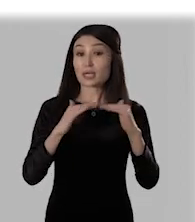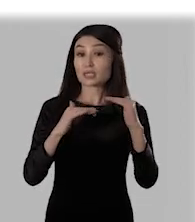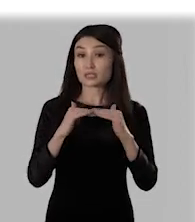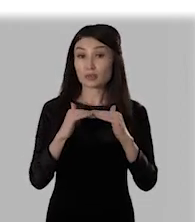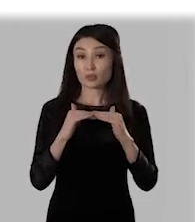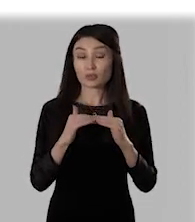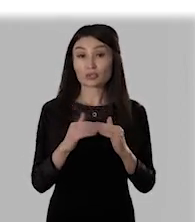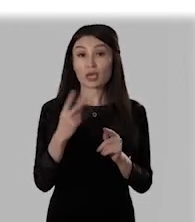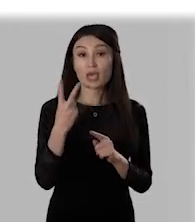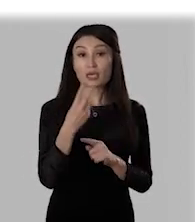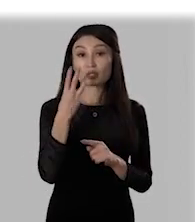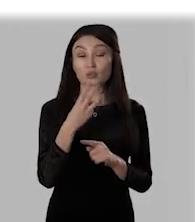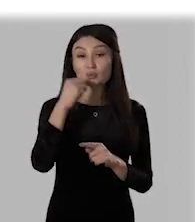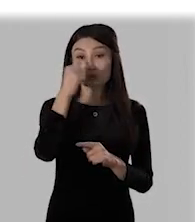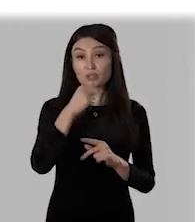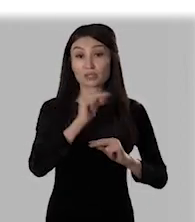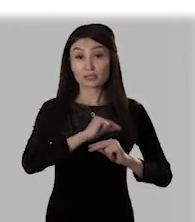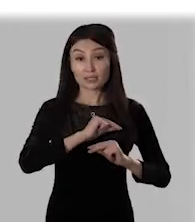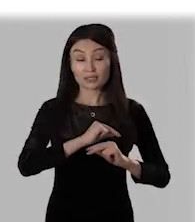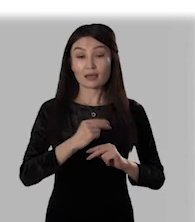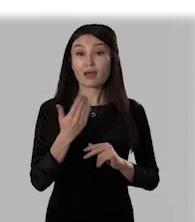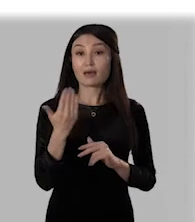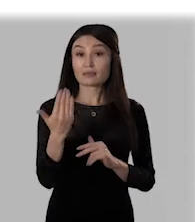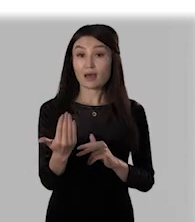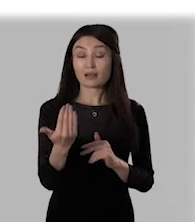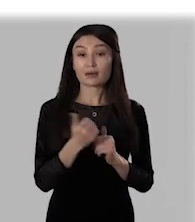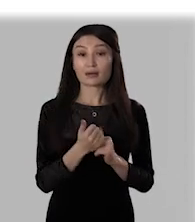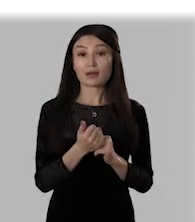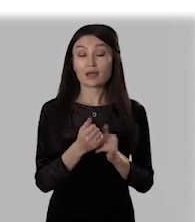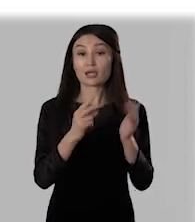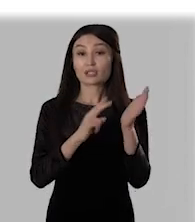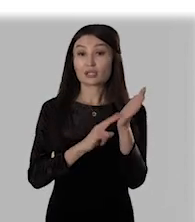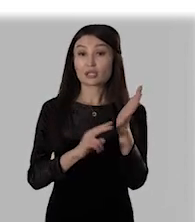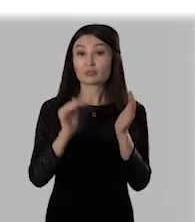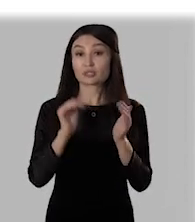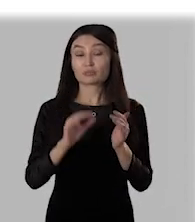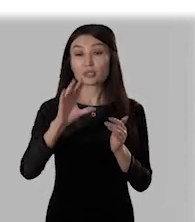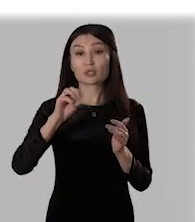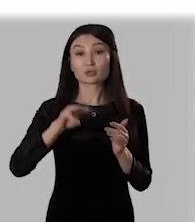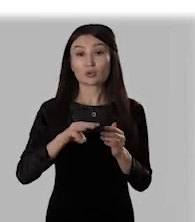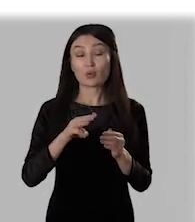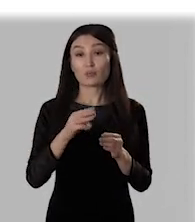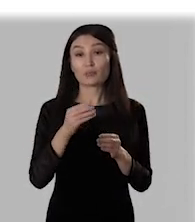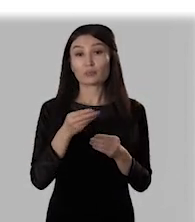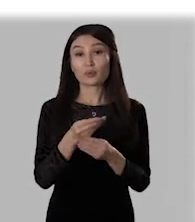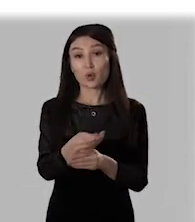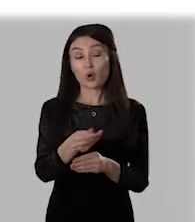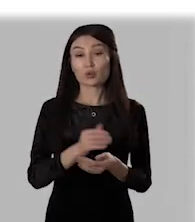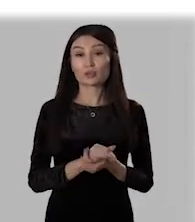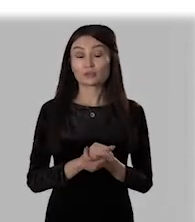боюнча 2-3 жыл иштесе, анда аларга 70 000 сом депозит төлөнөт.